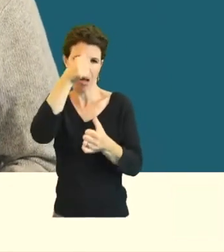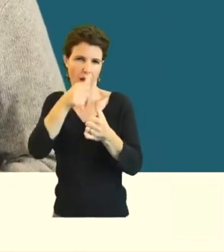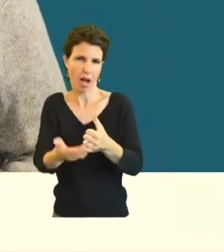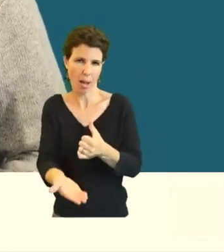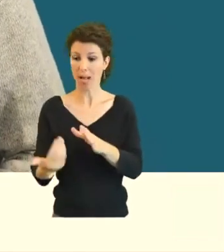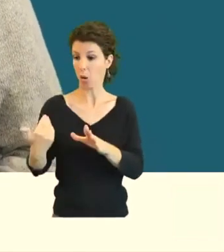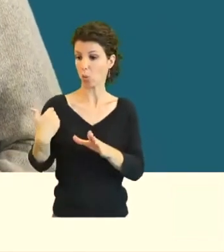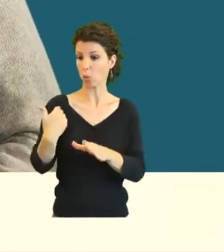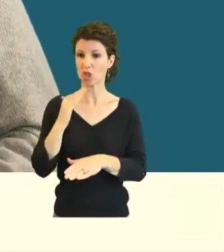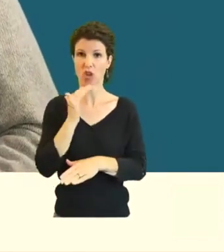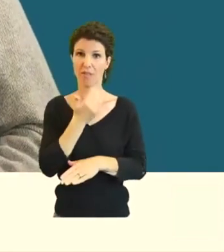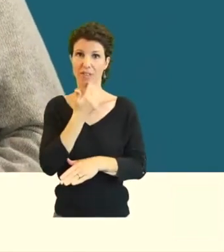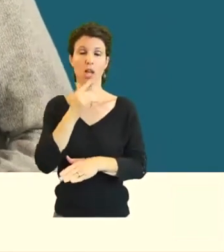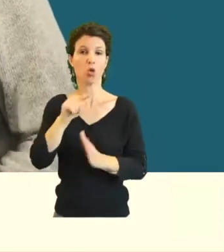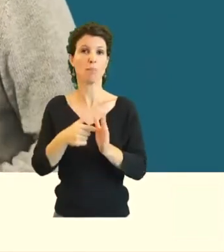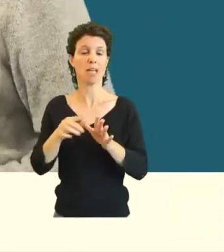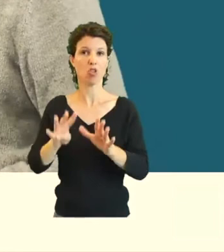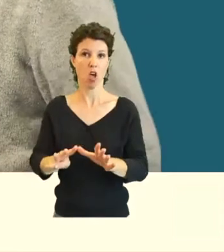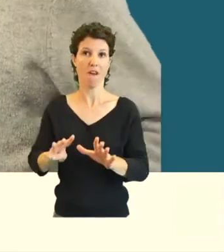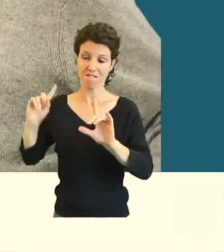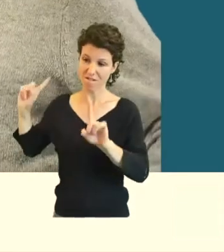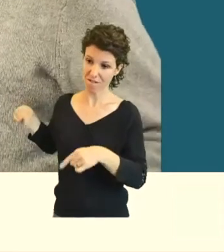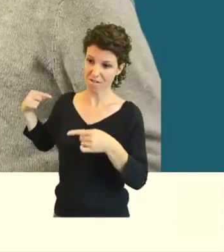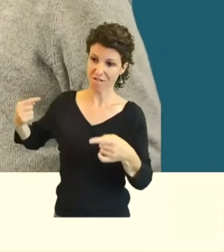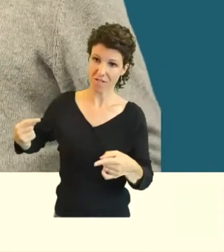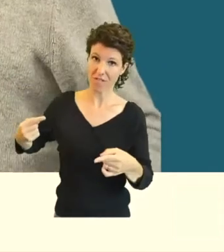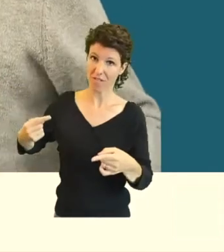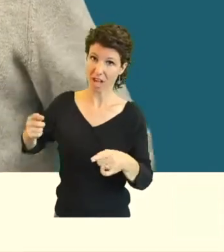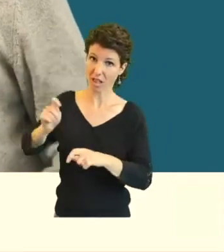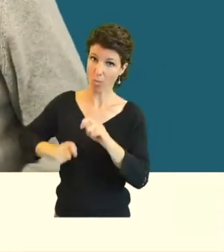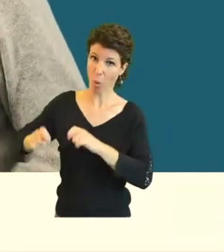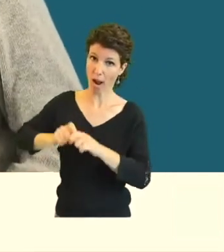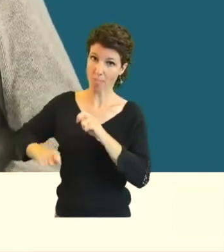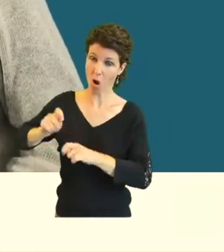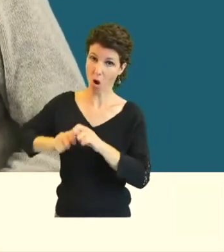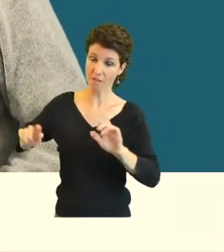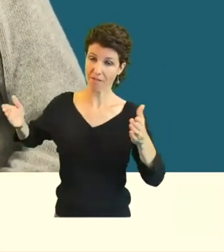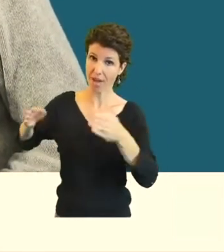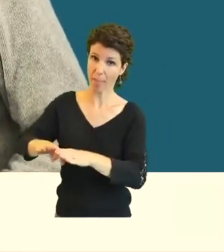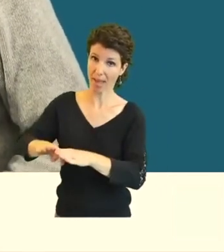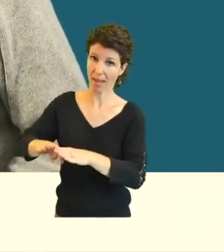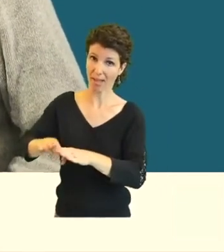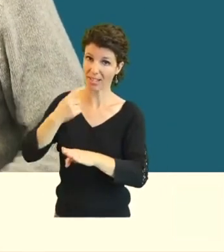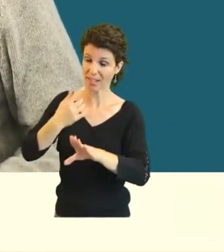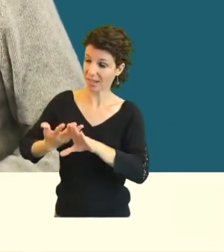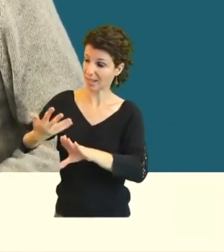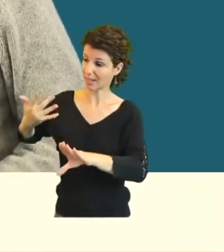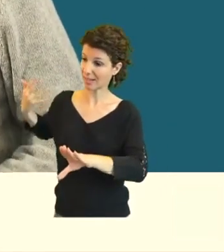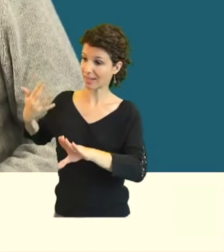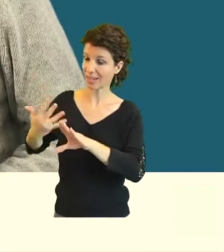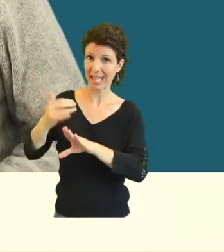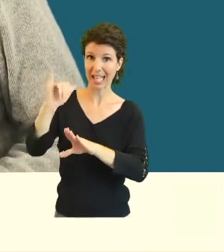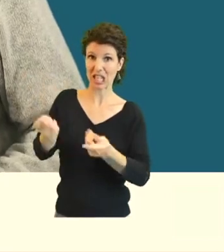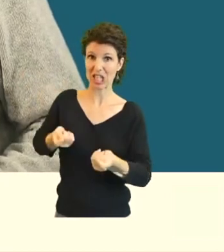janvier 2009. Que durant tout ce temps, temporairement, c'était vous qui étiez aux manettes. Donc cette question, vous devez vous la